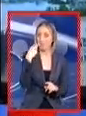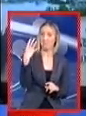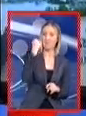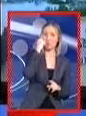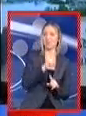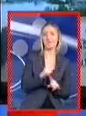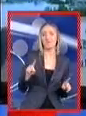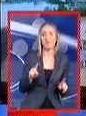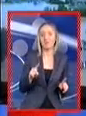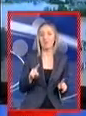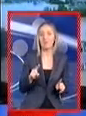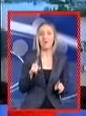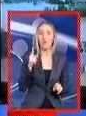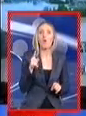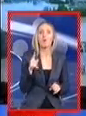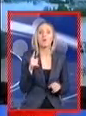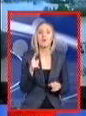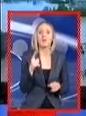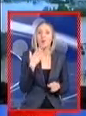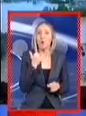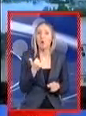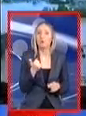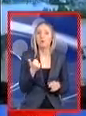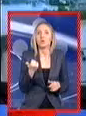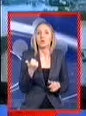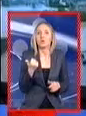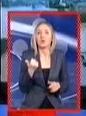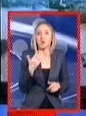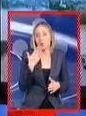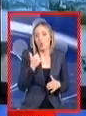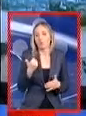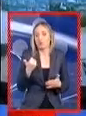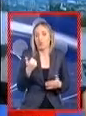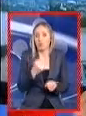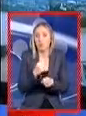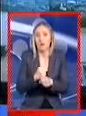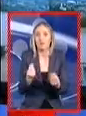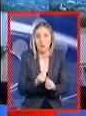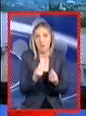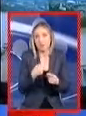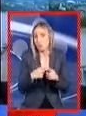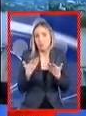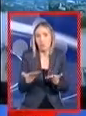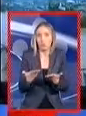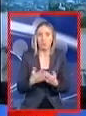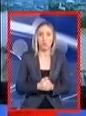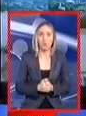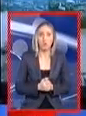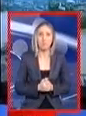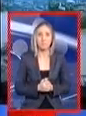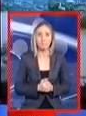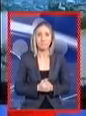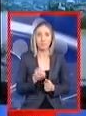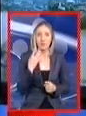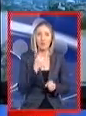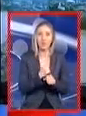više traže svoju satisfakciju u svemu tome. Znate, kada odradite celo jedno